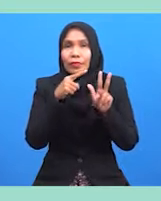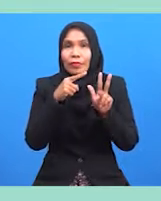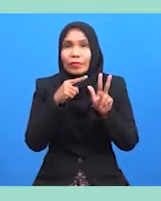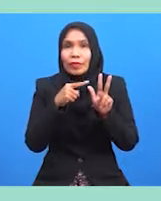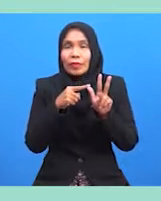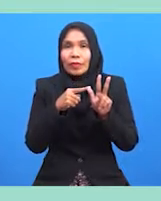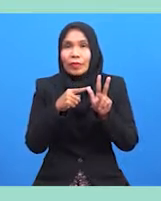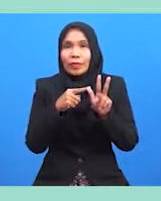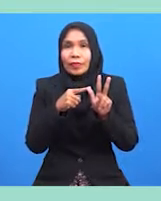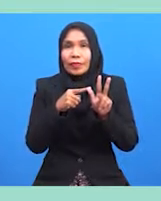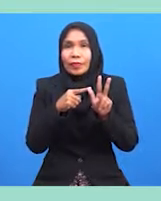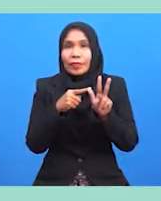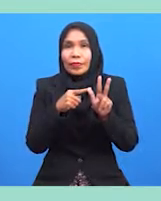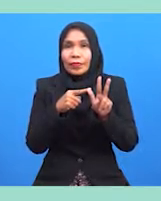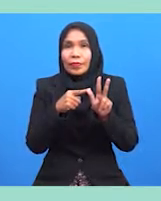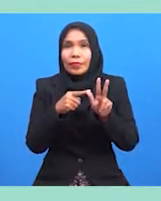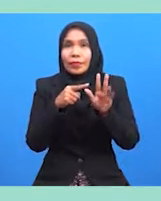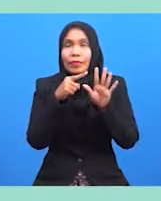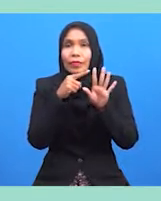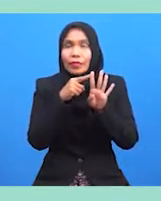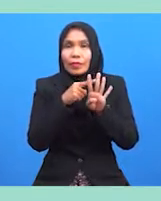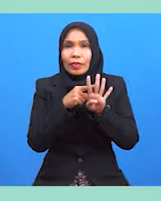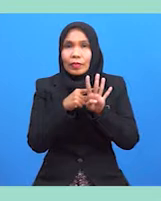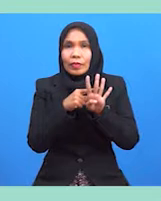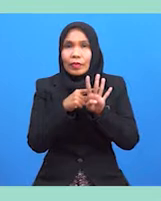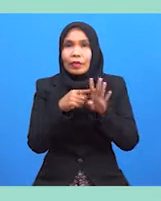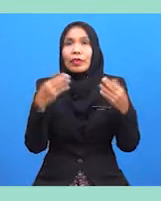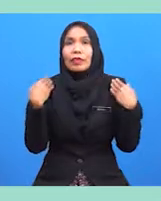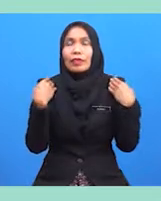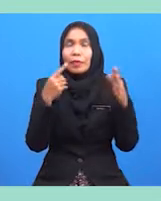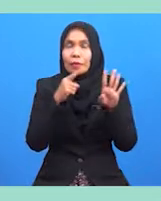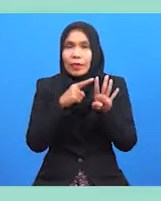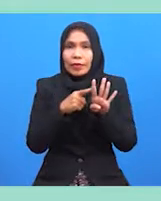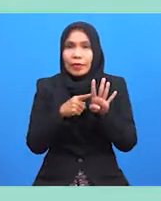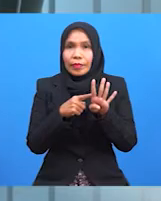kerajaan dan jurubank kepada bank perdagangan.